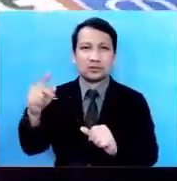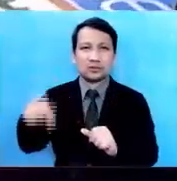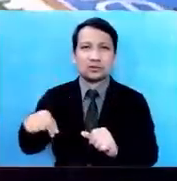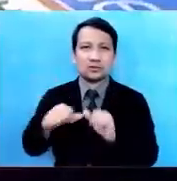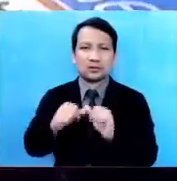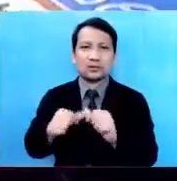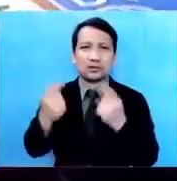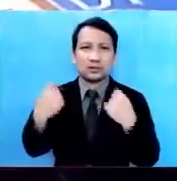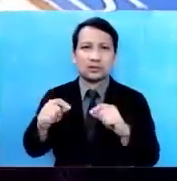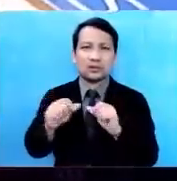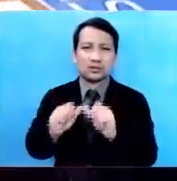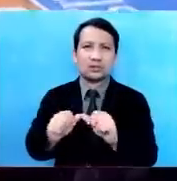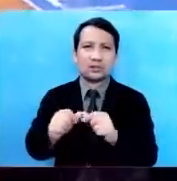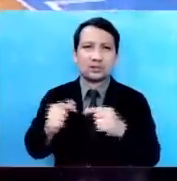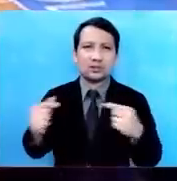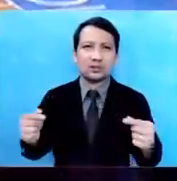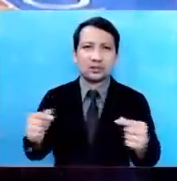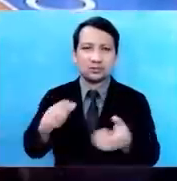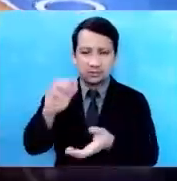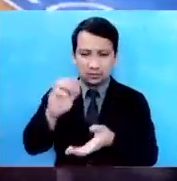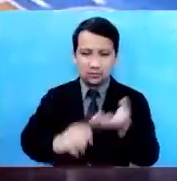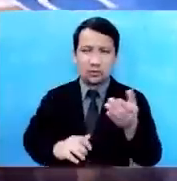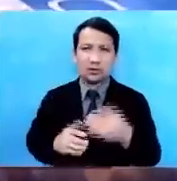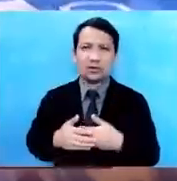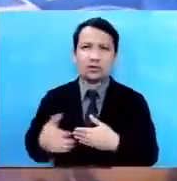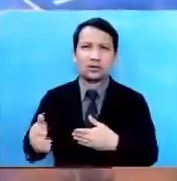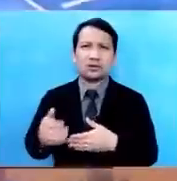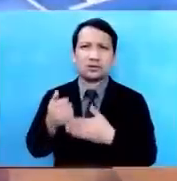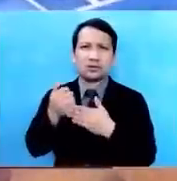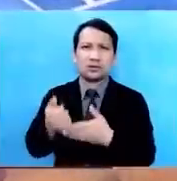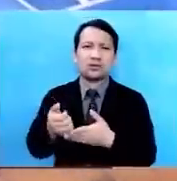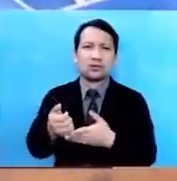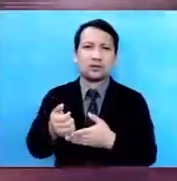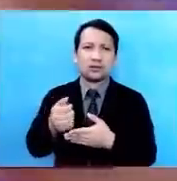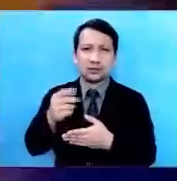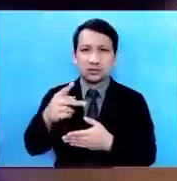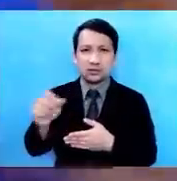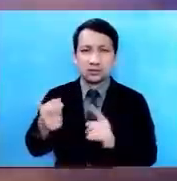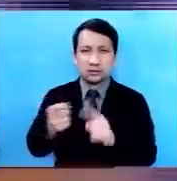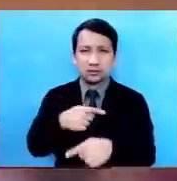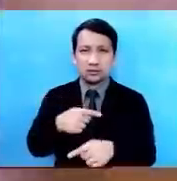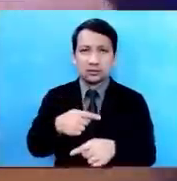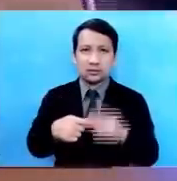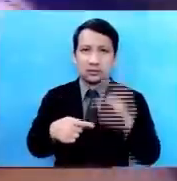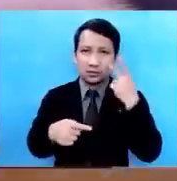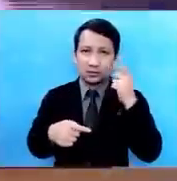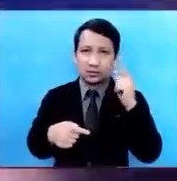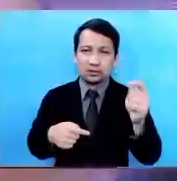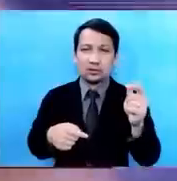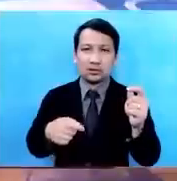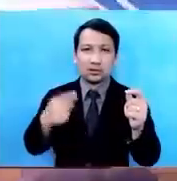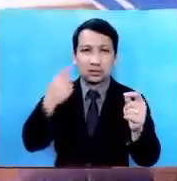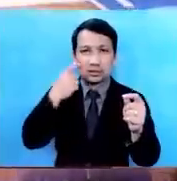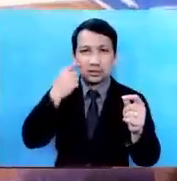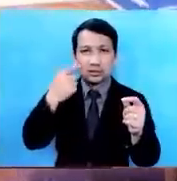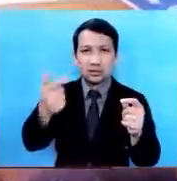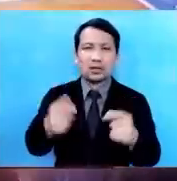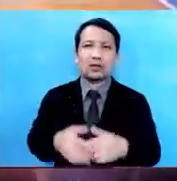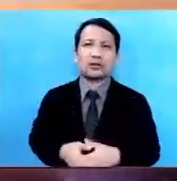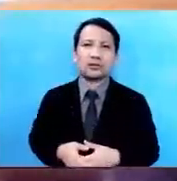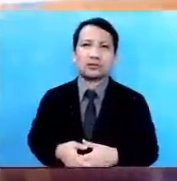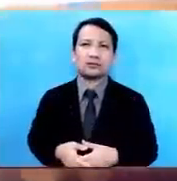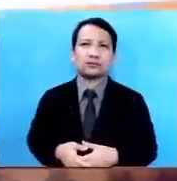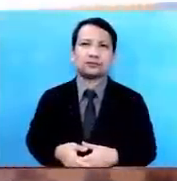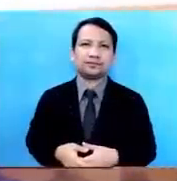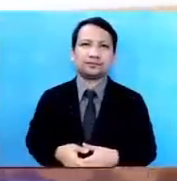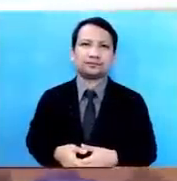sinubukan ng Fighting Maroons na bawasan ang lamang sa tulong ng key baskets mula sina Carl Tamayo at Henry Galinato. And maybe